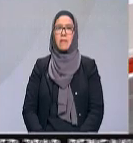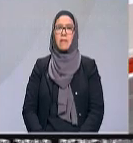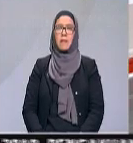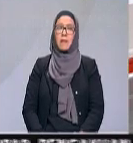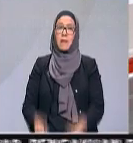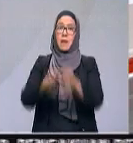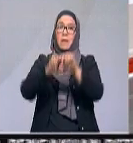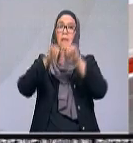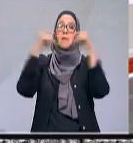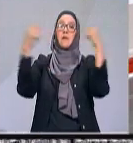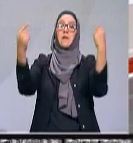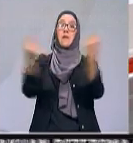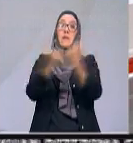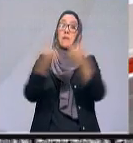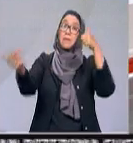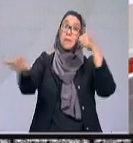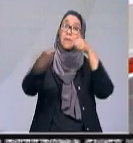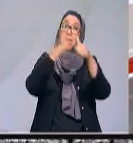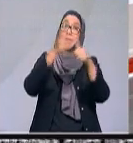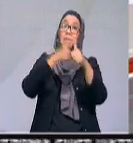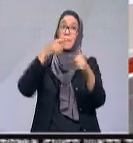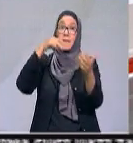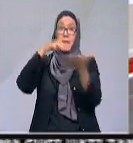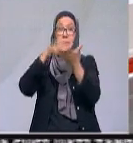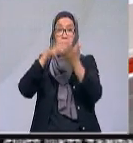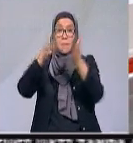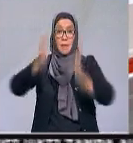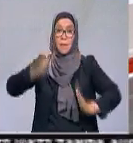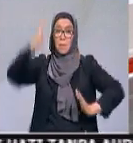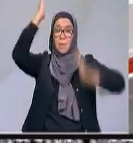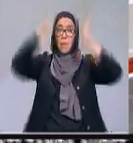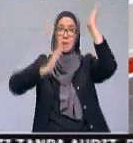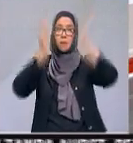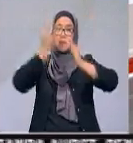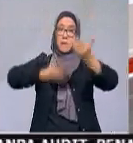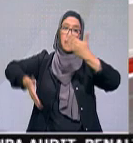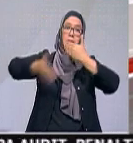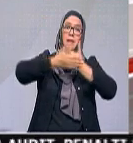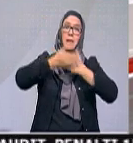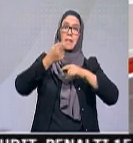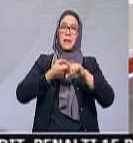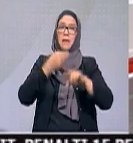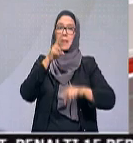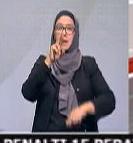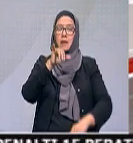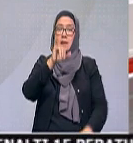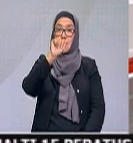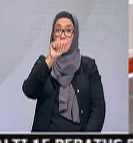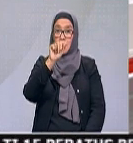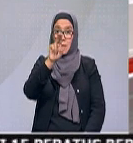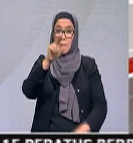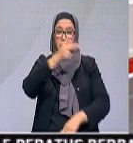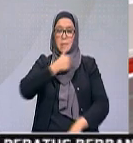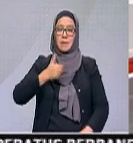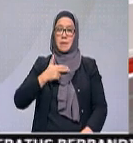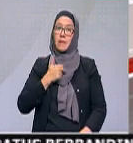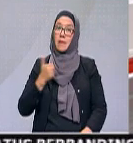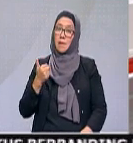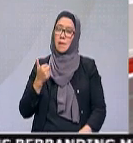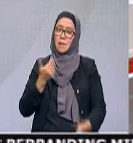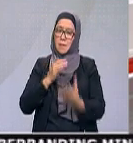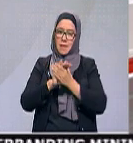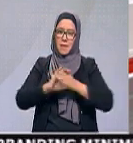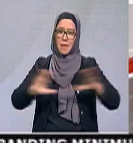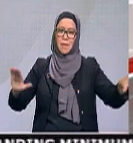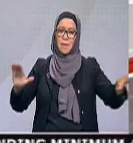Baik, kumpulan pertama pelajar Malaysia yang dibawa pulang dari Riau, Indonesia akibat jerebu selamat tiba di tanah air. Dan